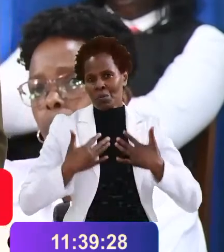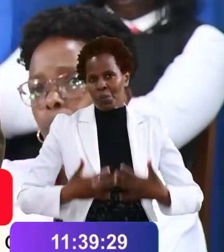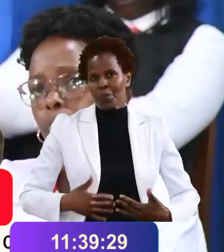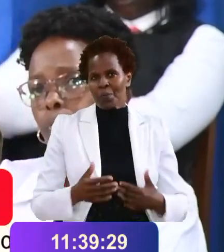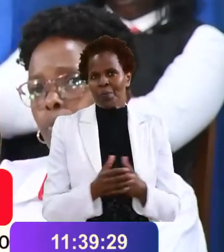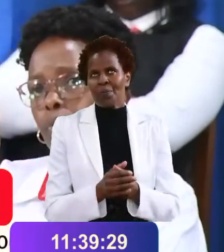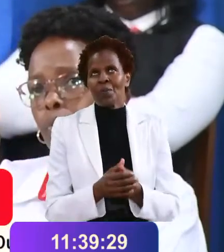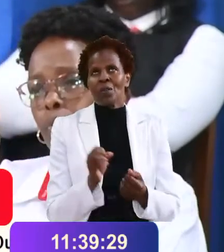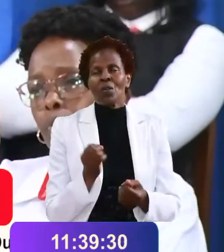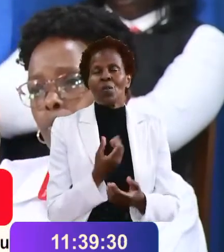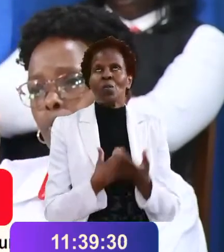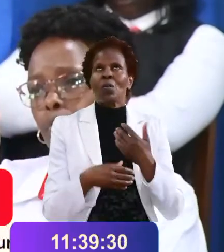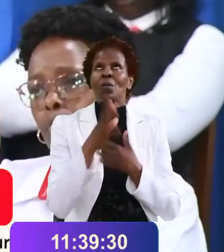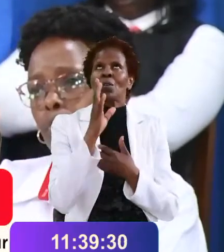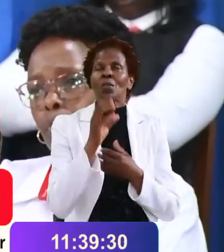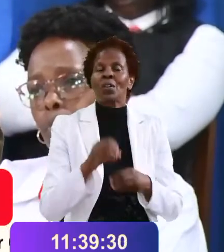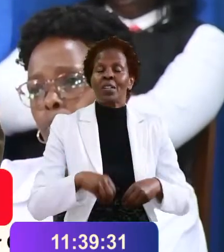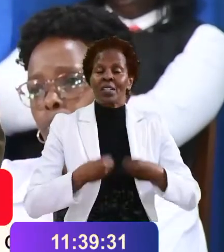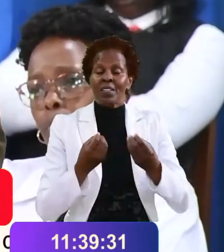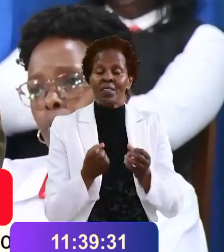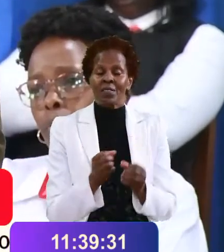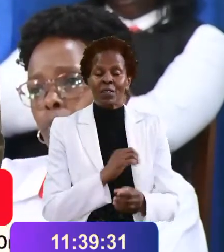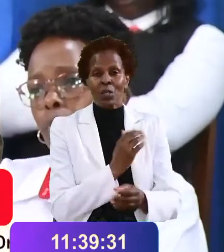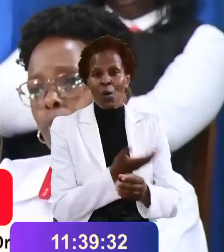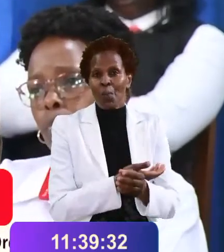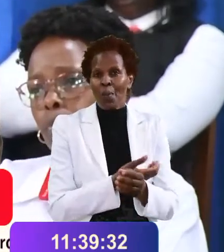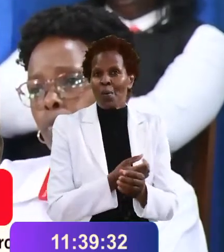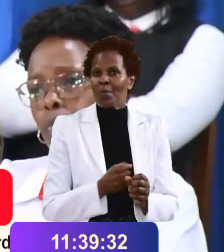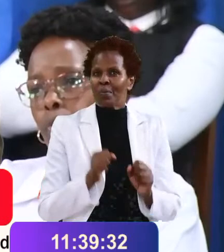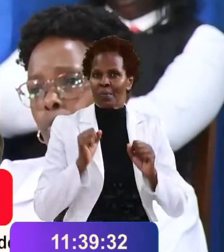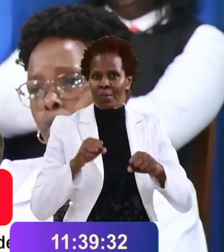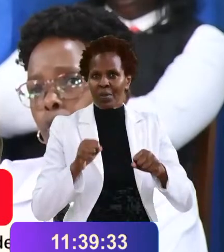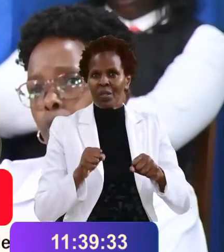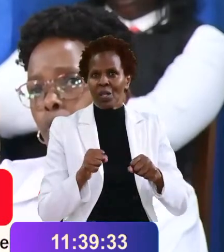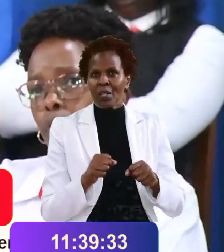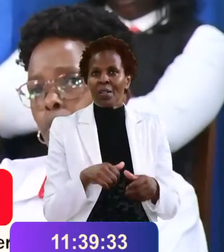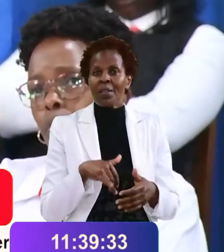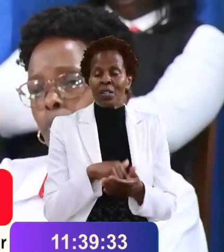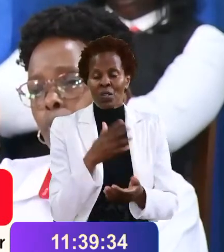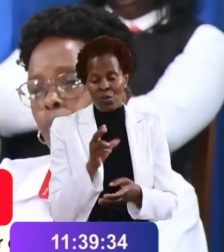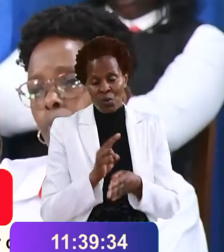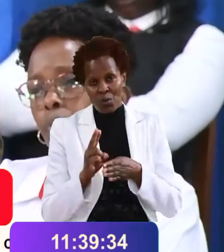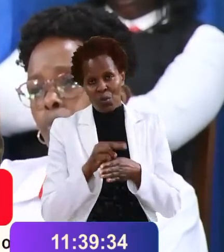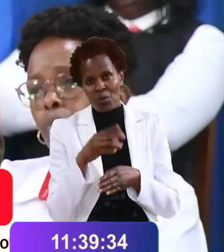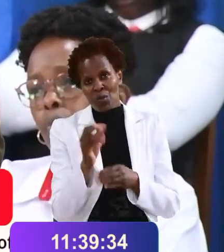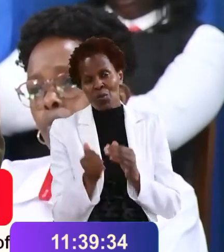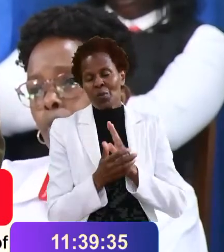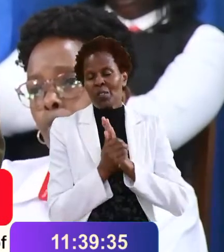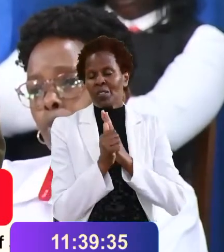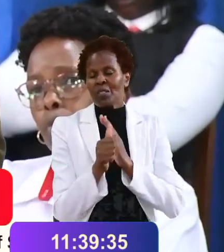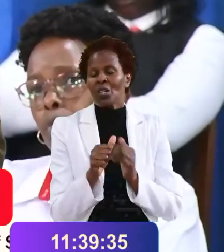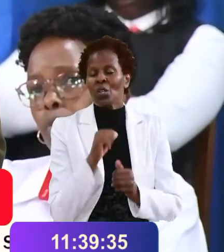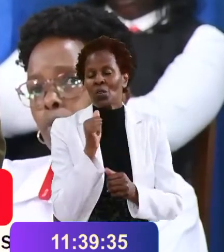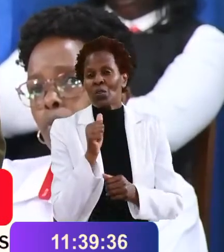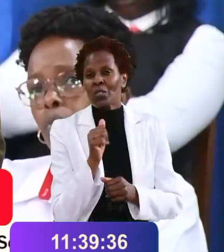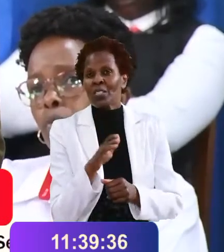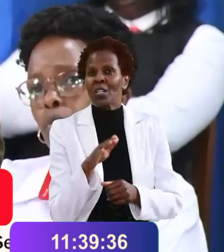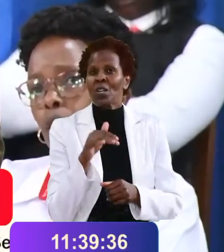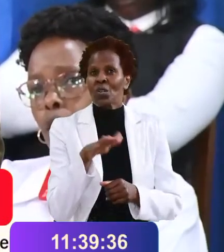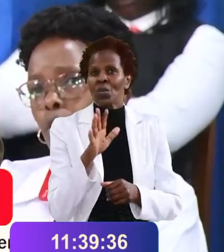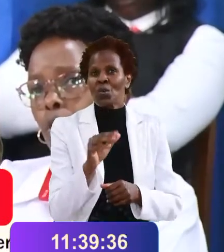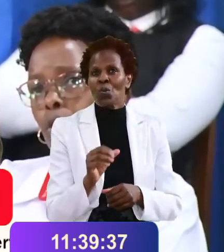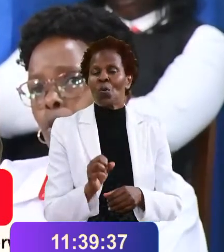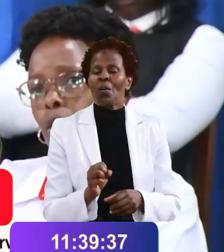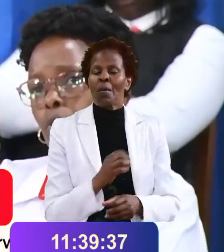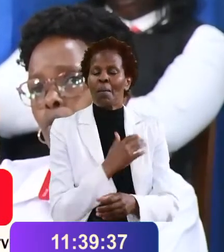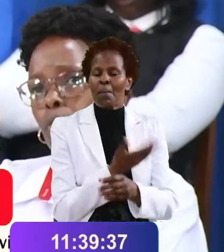Mungu wetu ametupa uwezo na nguvu wa kutumia kipawa yako. Sio nguvu ya Yesu, sio nguvu